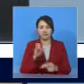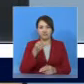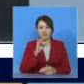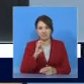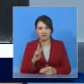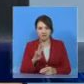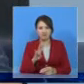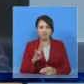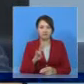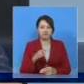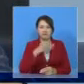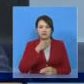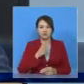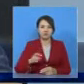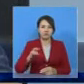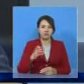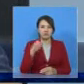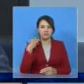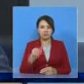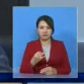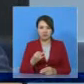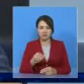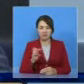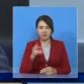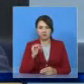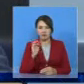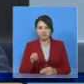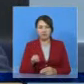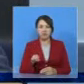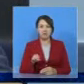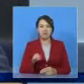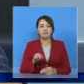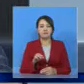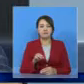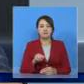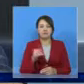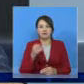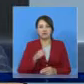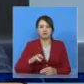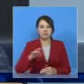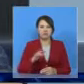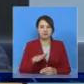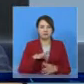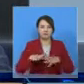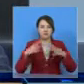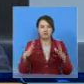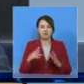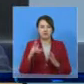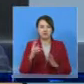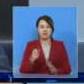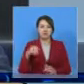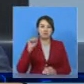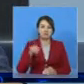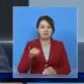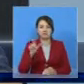Жайсан в Мартукском районе и Алимбет в Каргалинском районе. Более 300 тысяч